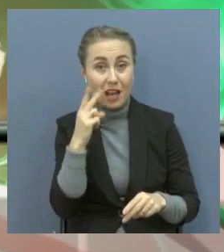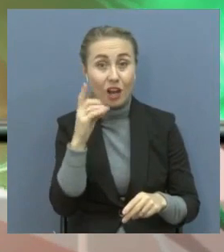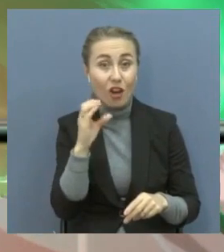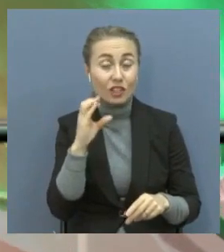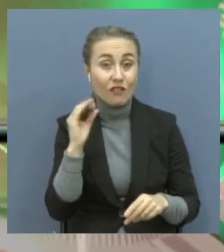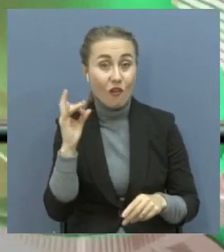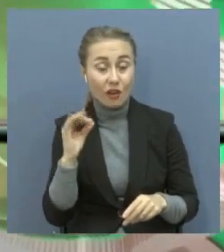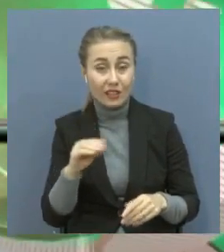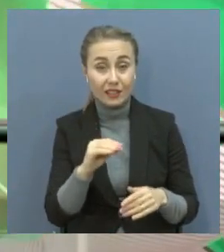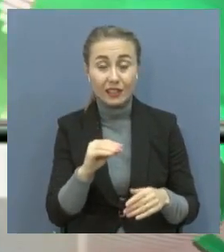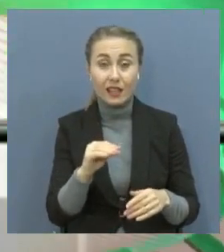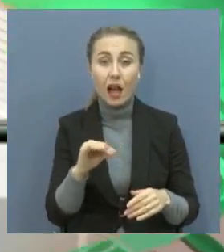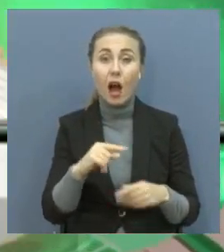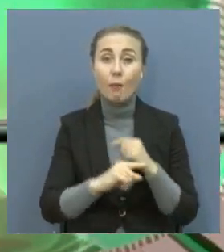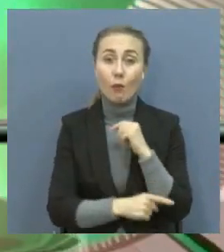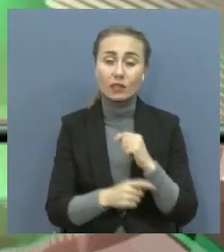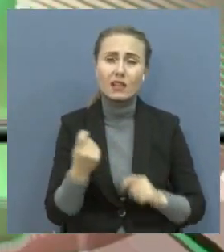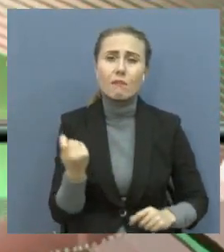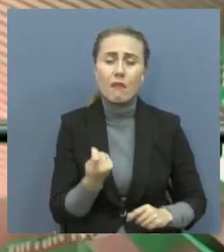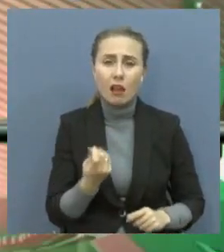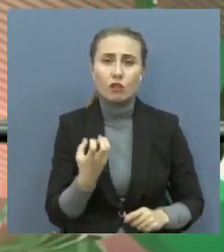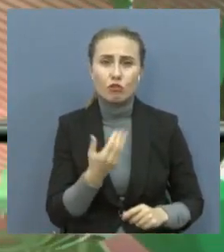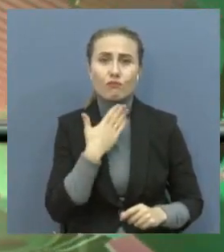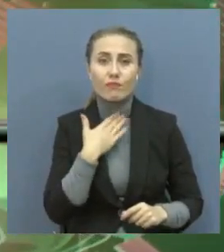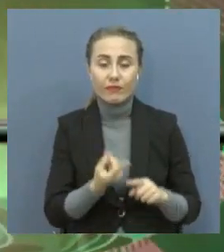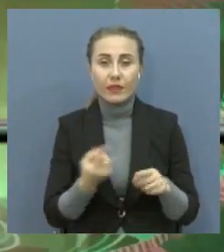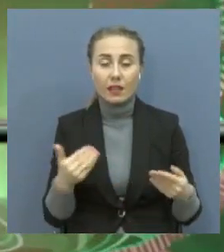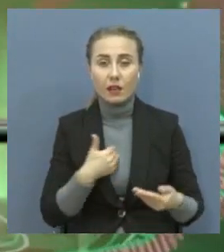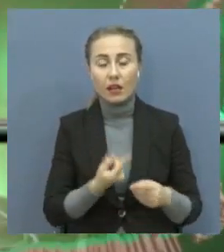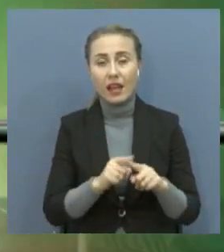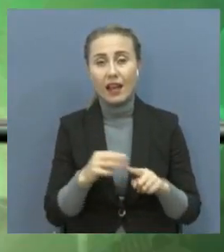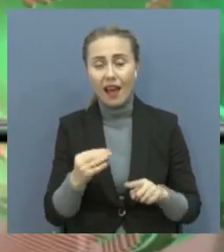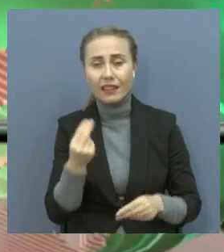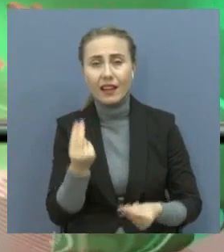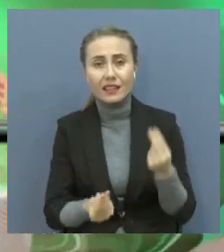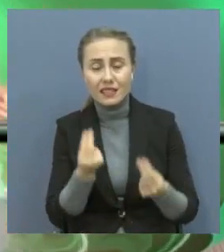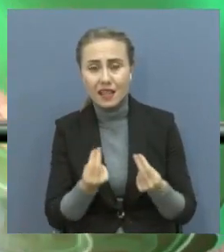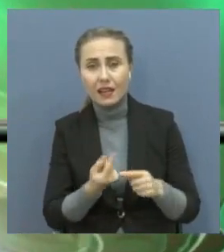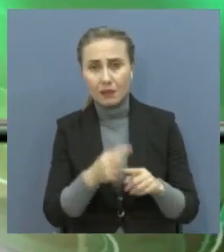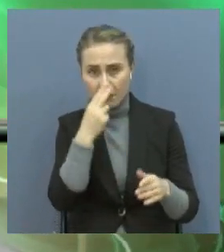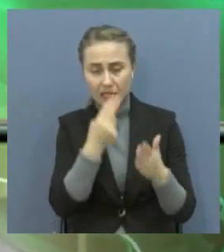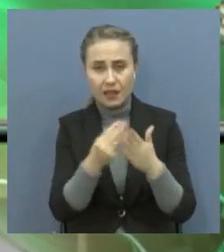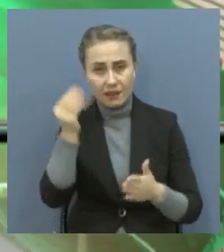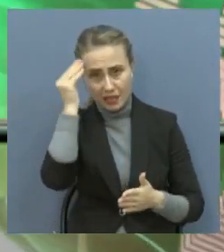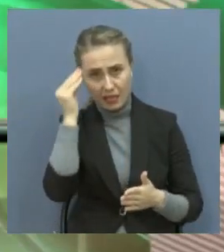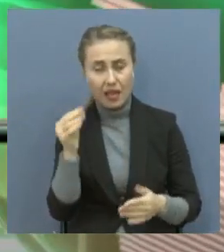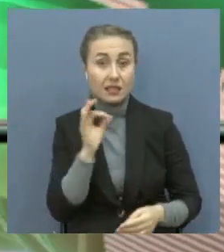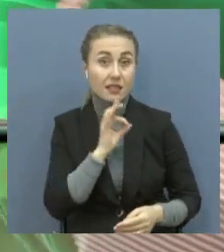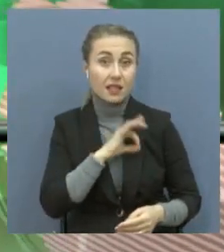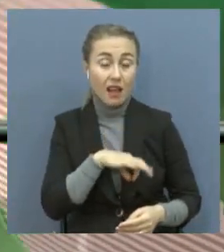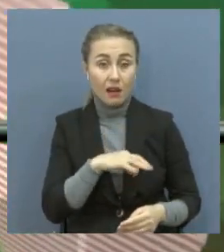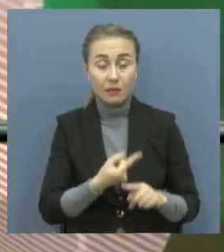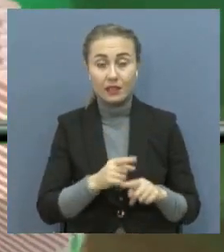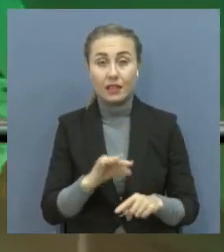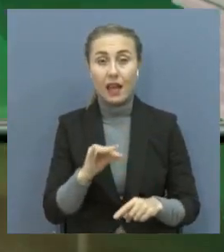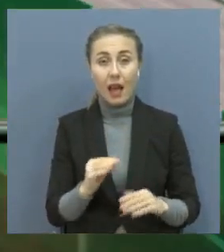после и этого будет мало. С появлением неуправляемого азарта возникает представление о мнимом заработке, а дальше